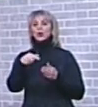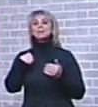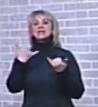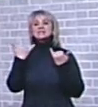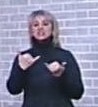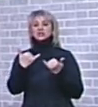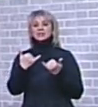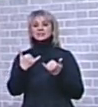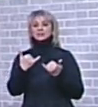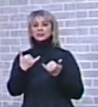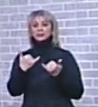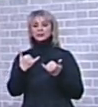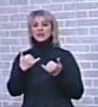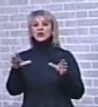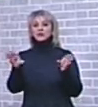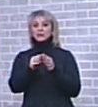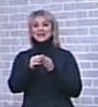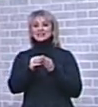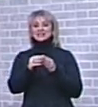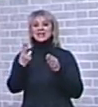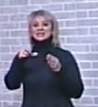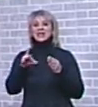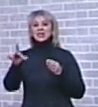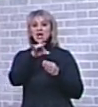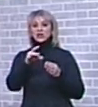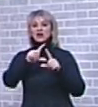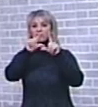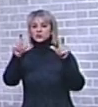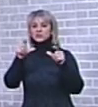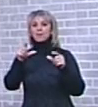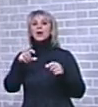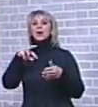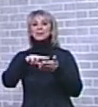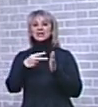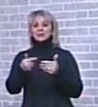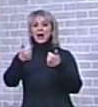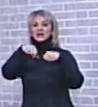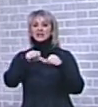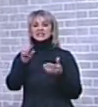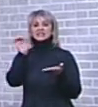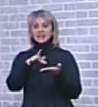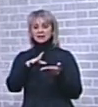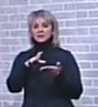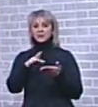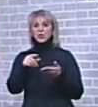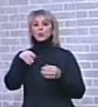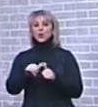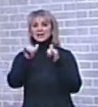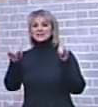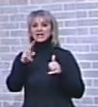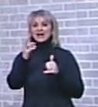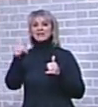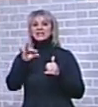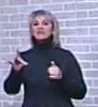сейчас вместе с опорным региональным вузом планируем об организации центра по развитию КВН